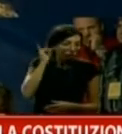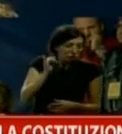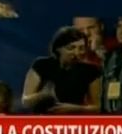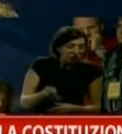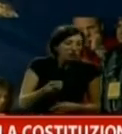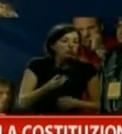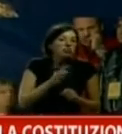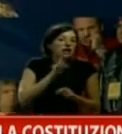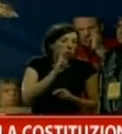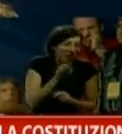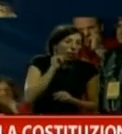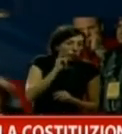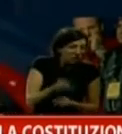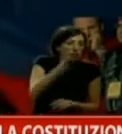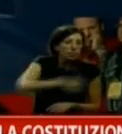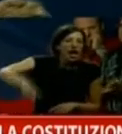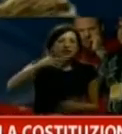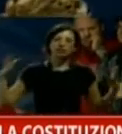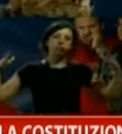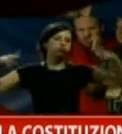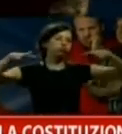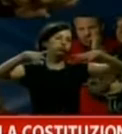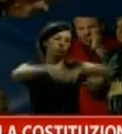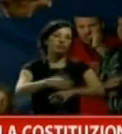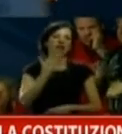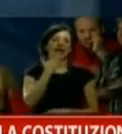sarebbe stata questa piazza. Grazie a tutti.